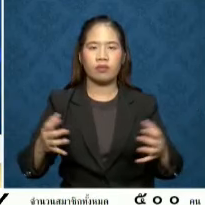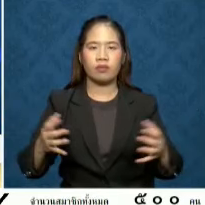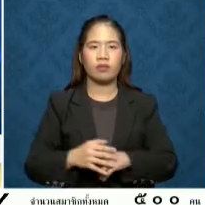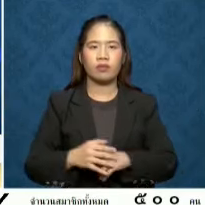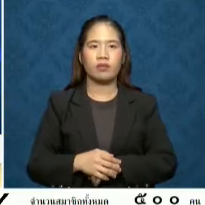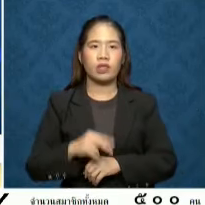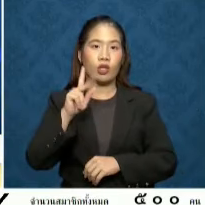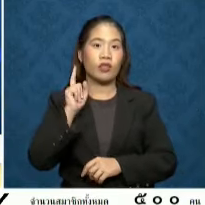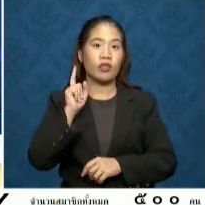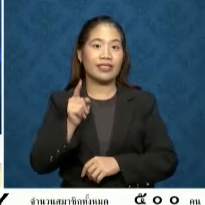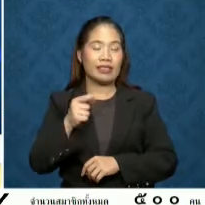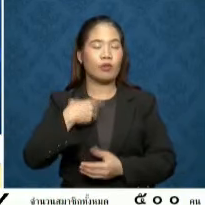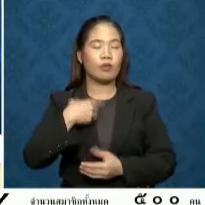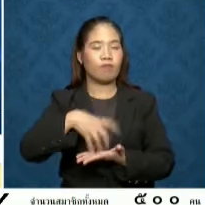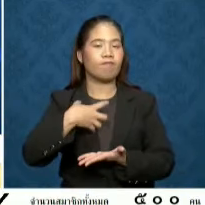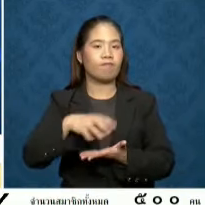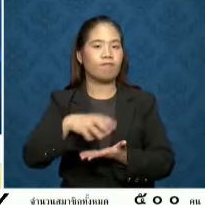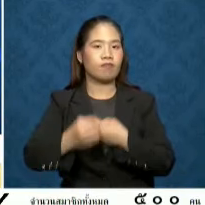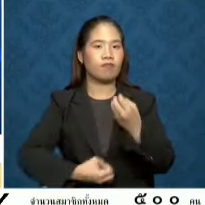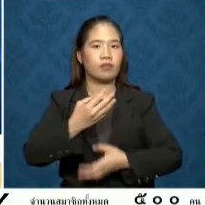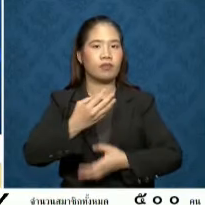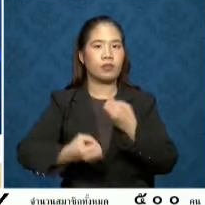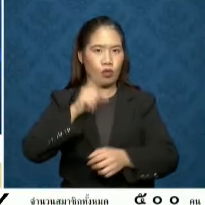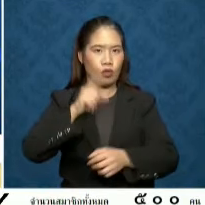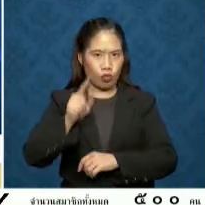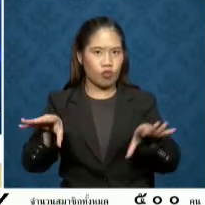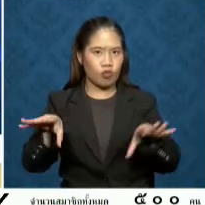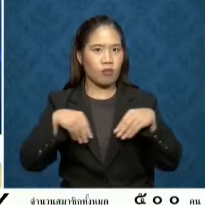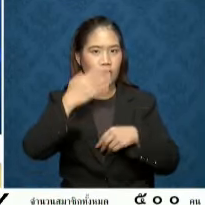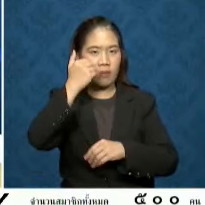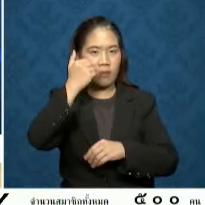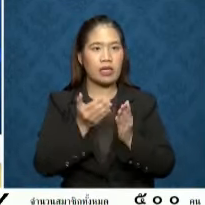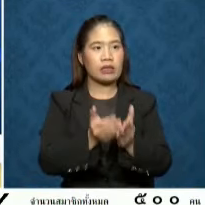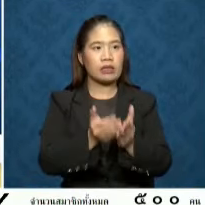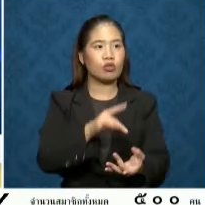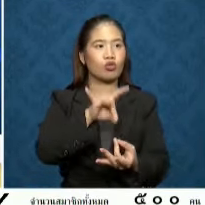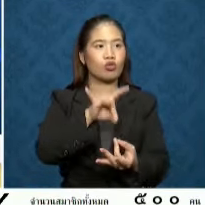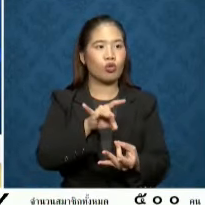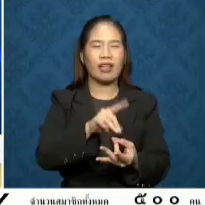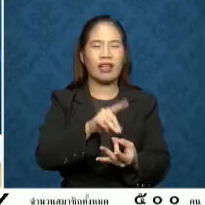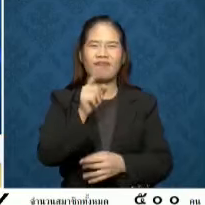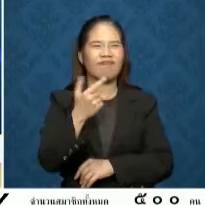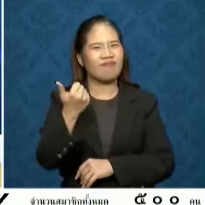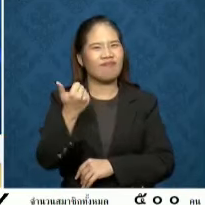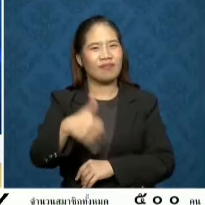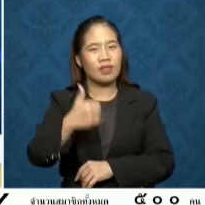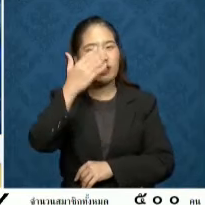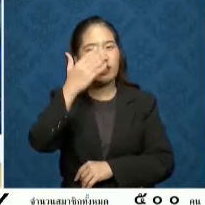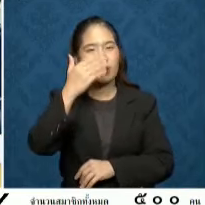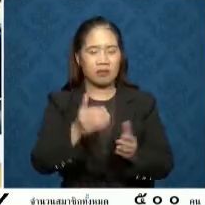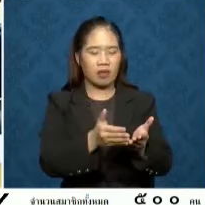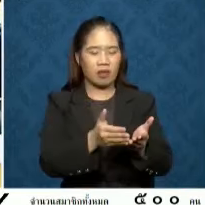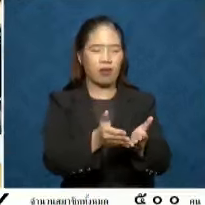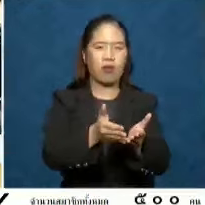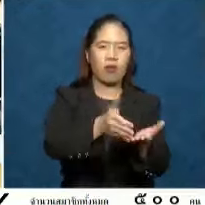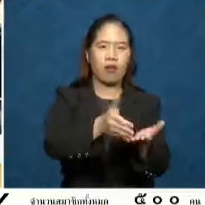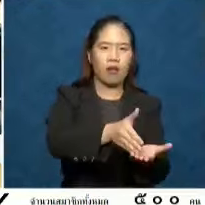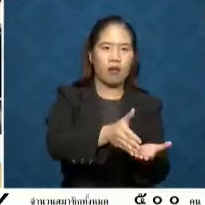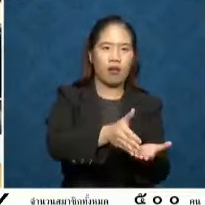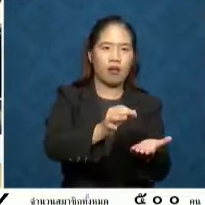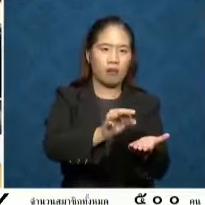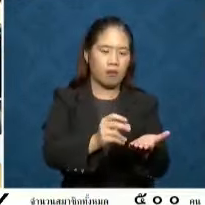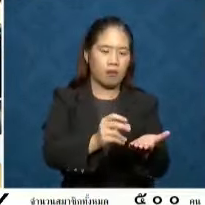จจริงทั้งหมดที่ผมพูดมานี้ก็ต้องยอมรับตรงๆว่าเรือสุโขทัยสภาพมันก็ไม่ไหวตั้งแต่แรกอยู่แล้วยังไงน้ำก็เข้าเรือยังไงมันก็ล่มจะเอา